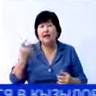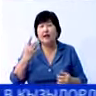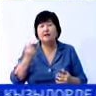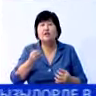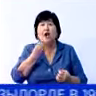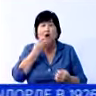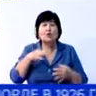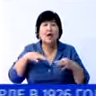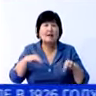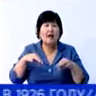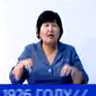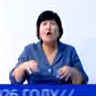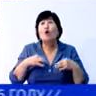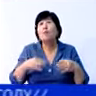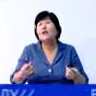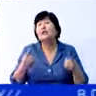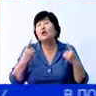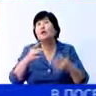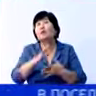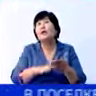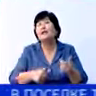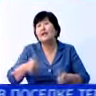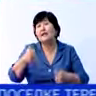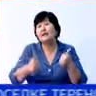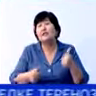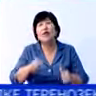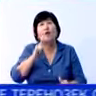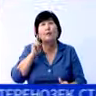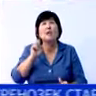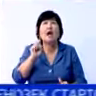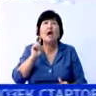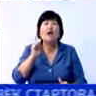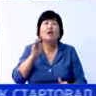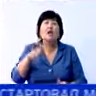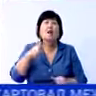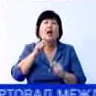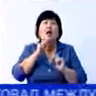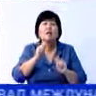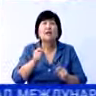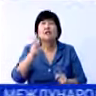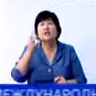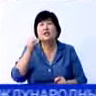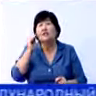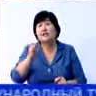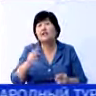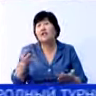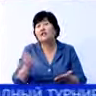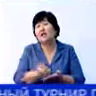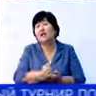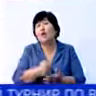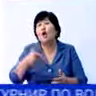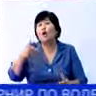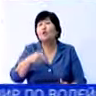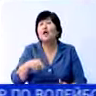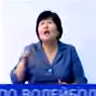есть хорошая техника. Празднование юбилея продолжилось состязаниями молодых акынов. Главный приз в 400 тысяч тенге завоевала